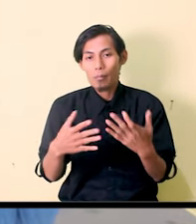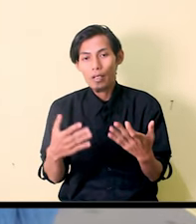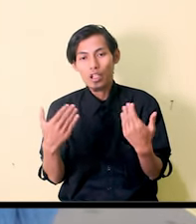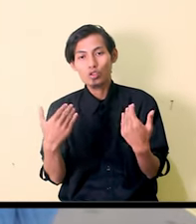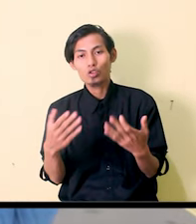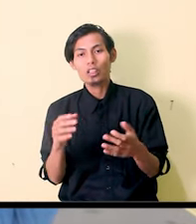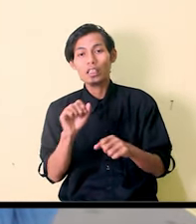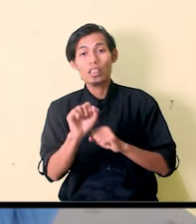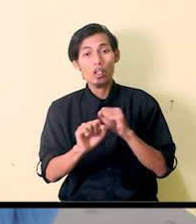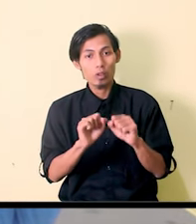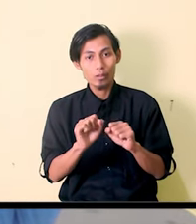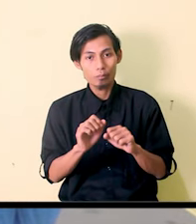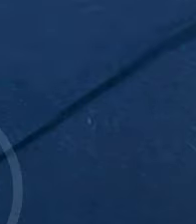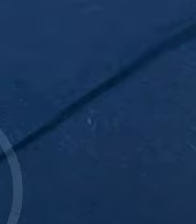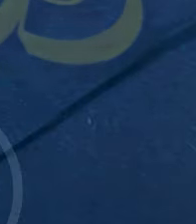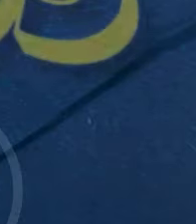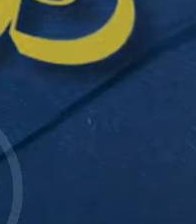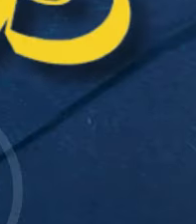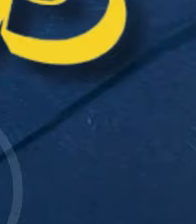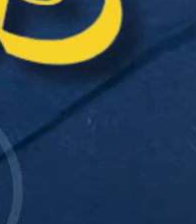dilakukan oleh kdd